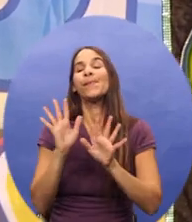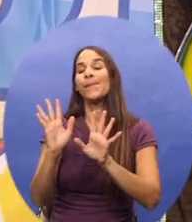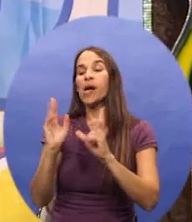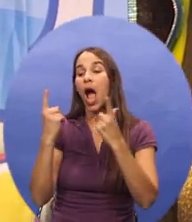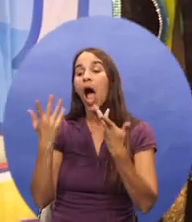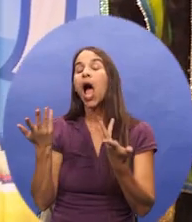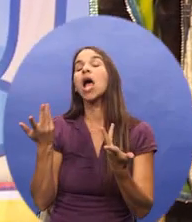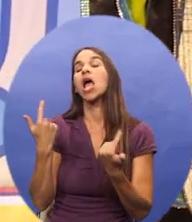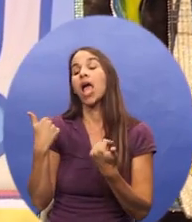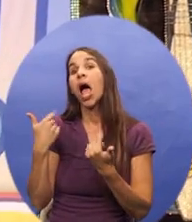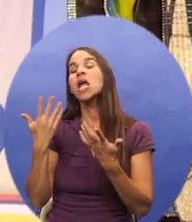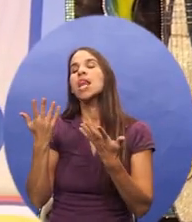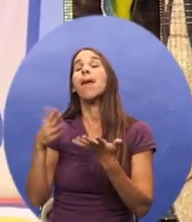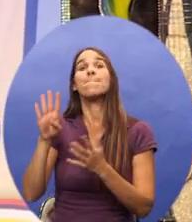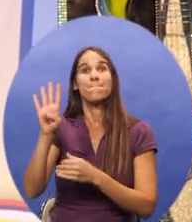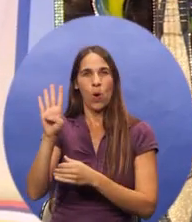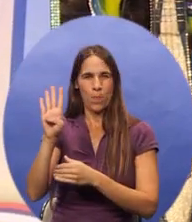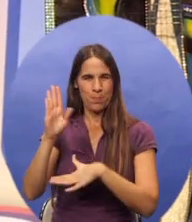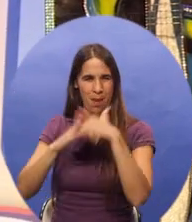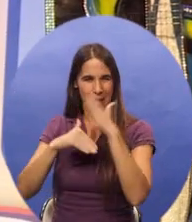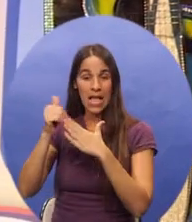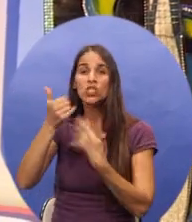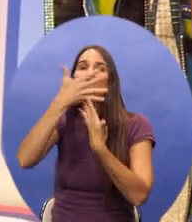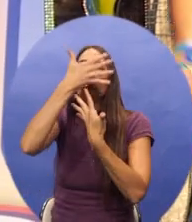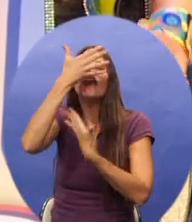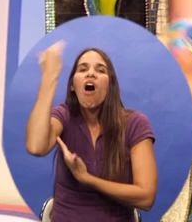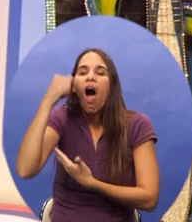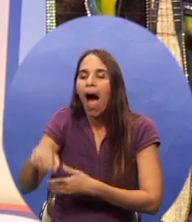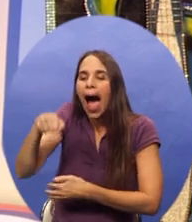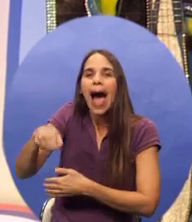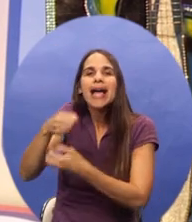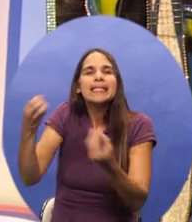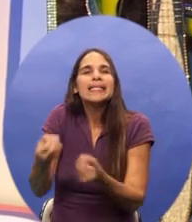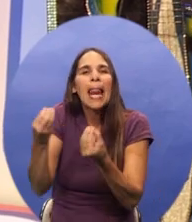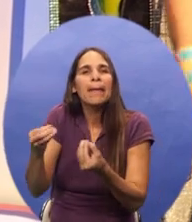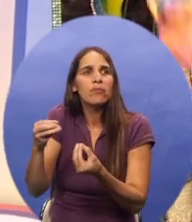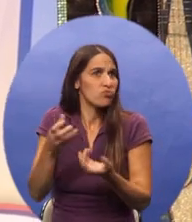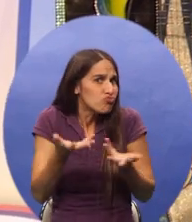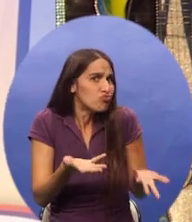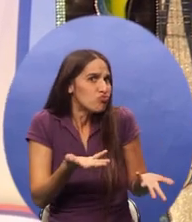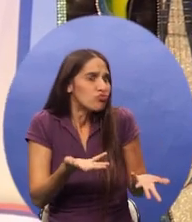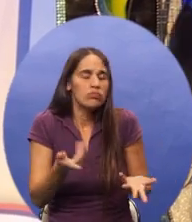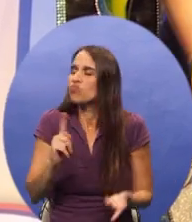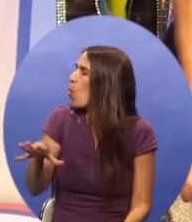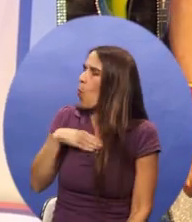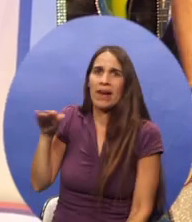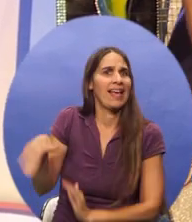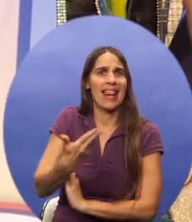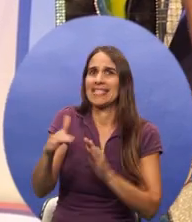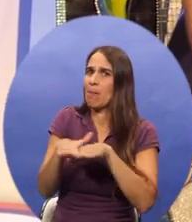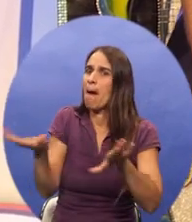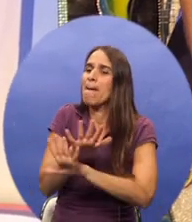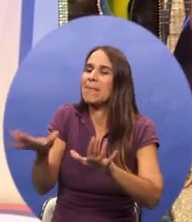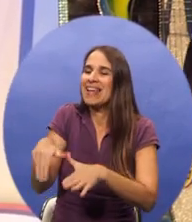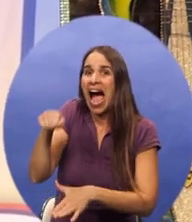מה שקרה, שהיה וקרה, זה שבובה בניי שכח את ארגז הכלים שלו. אז? אז הוא לא מוכן